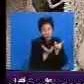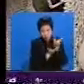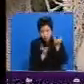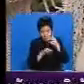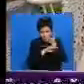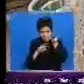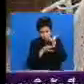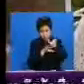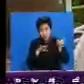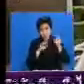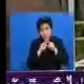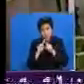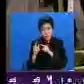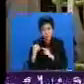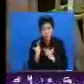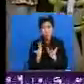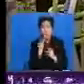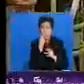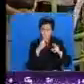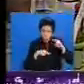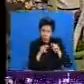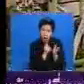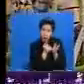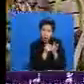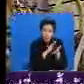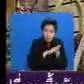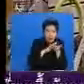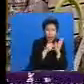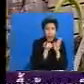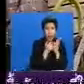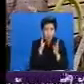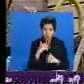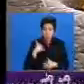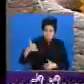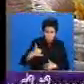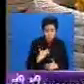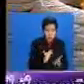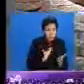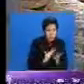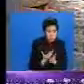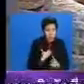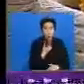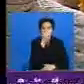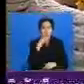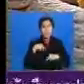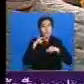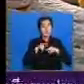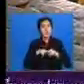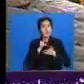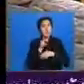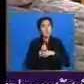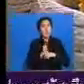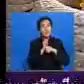ซึ่งเป็นวัสดุที่ดูแลรักษาง่ายและน่าใช้เป็นสิ่งจูงใจให้คนเข้ามาสัมผัสและทดลองนั่งตลอดเวลา